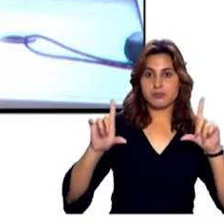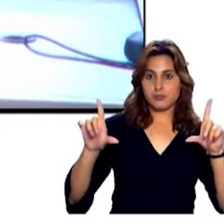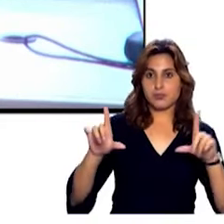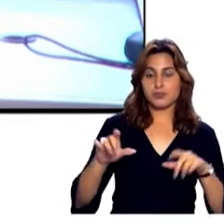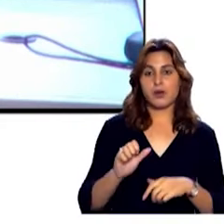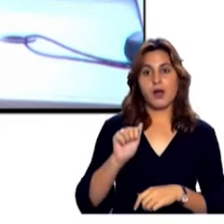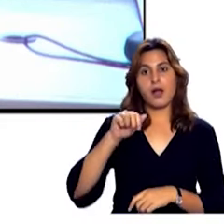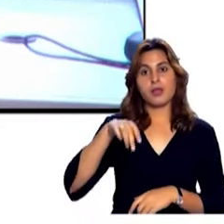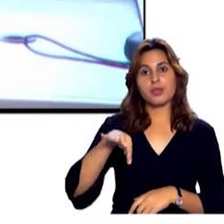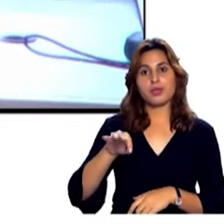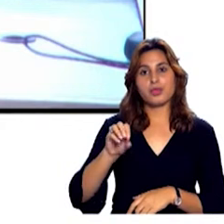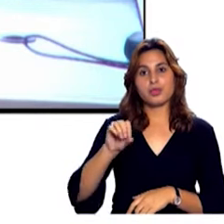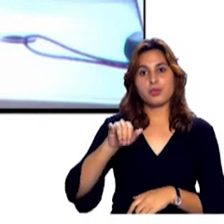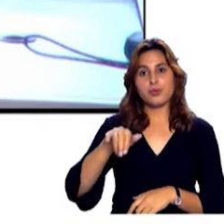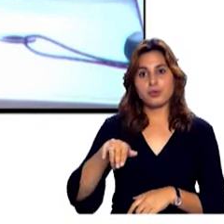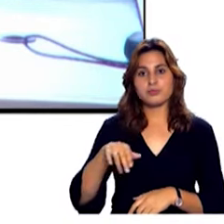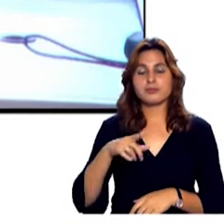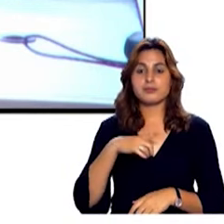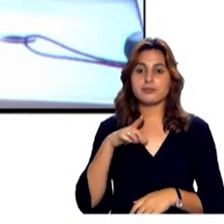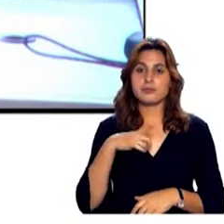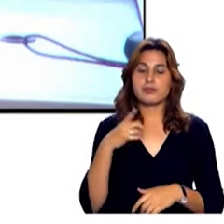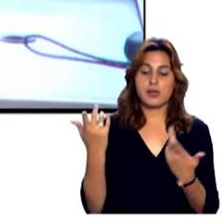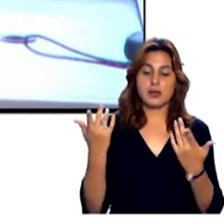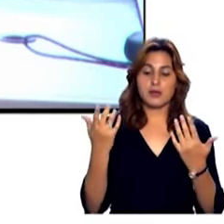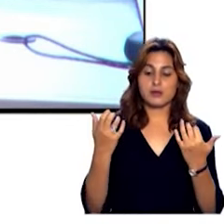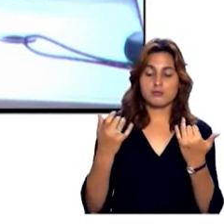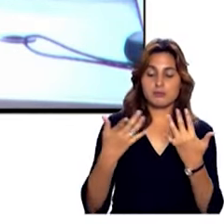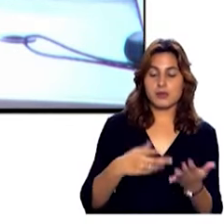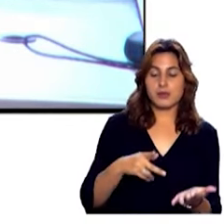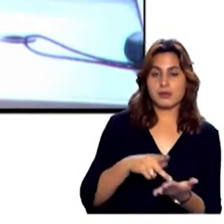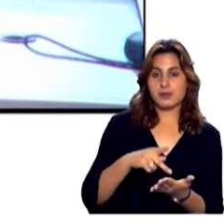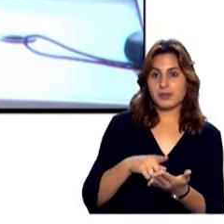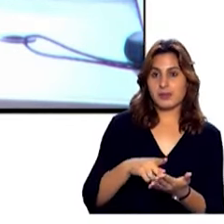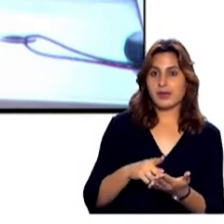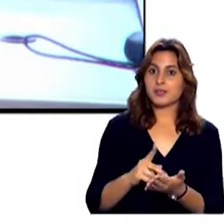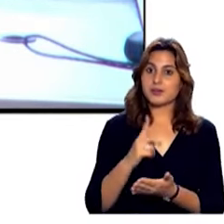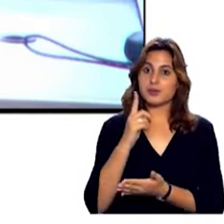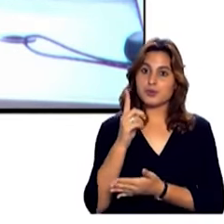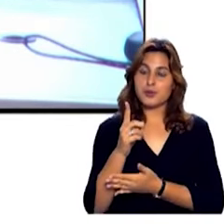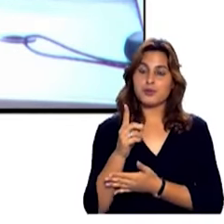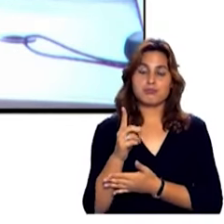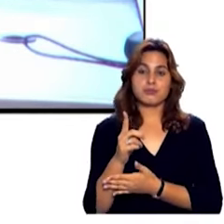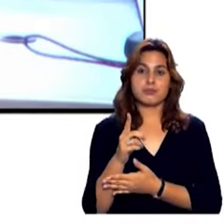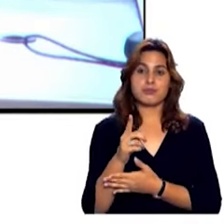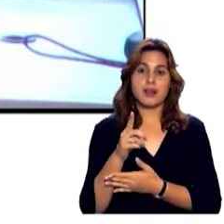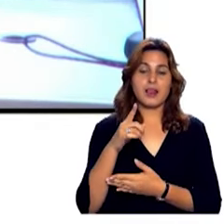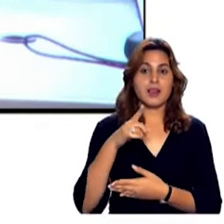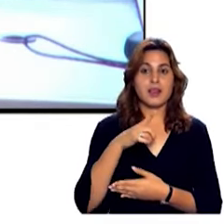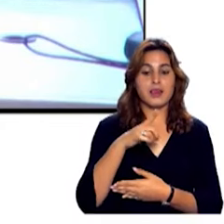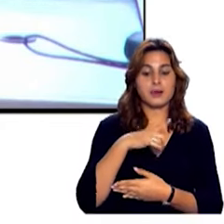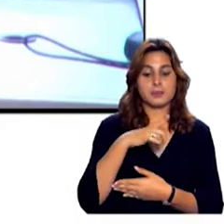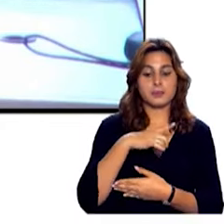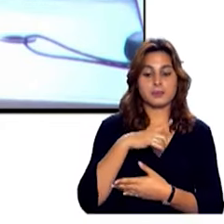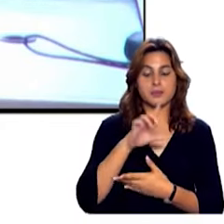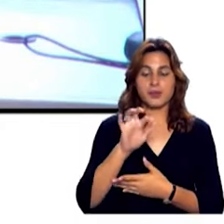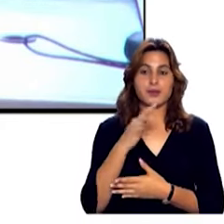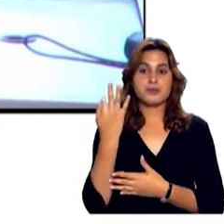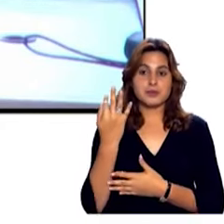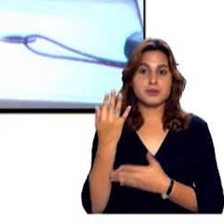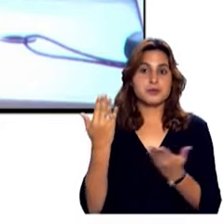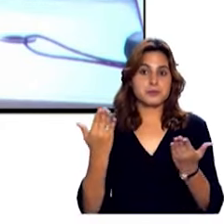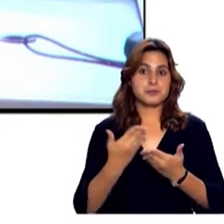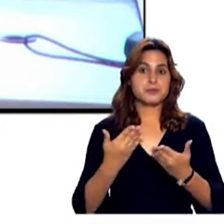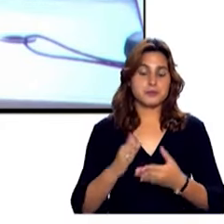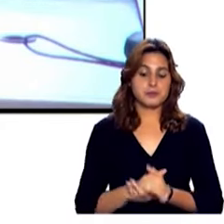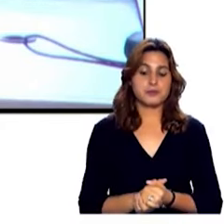qu'il Y A en réalité une sorte de paradoxe qui est qu'aujourd'hui en France mais je crois que c'est également le cas au brésil la